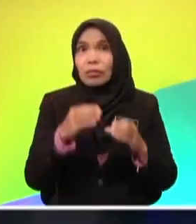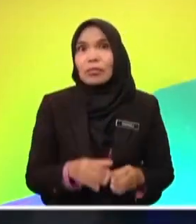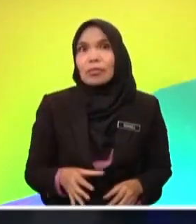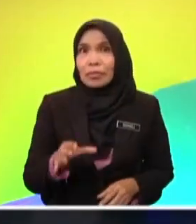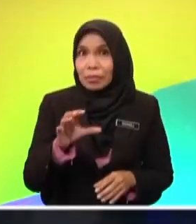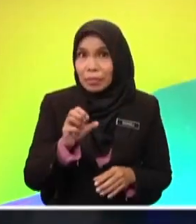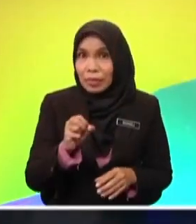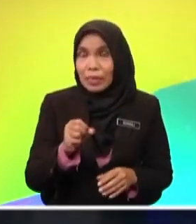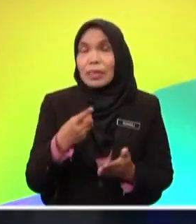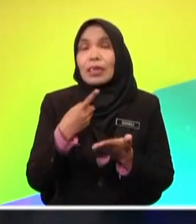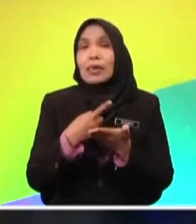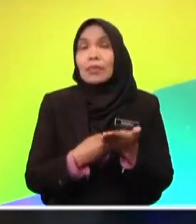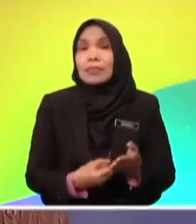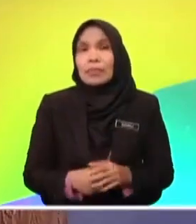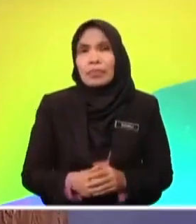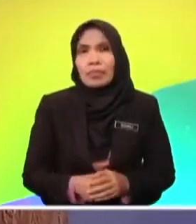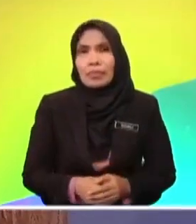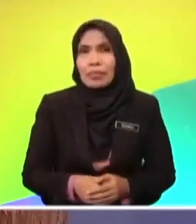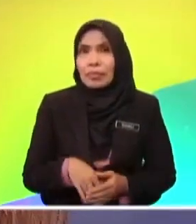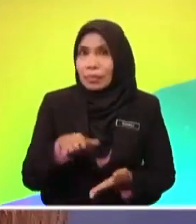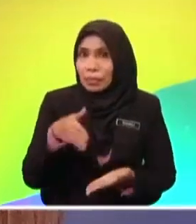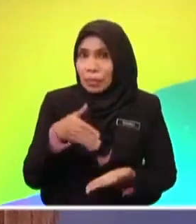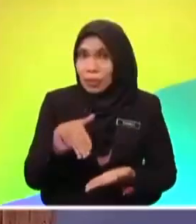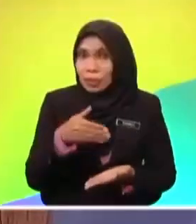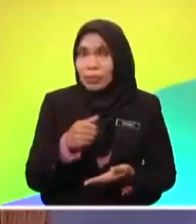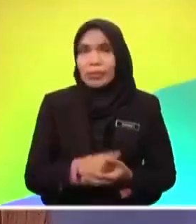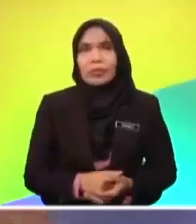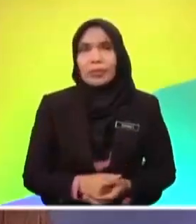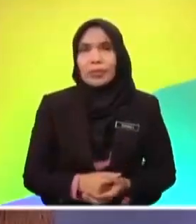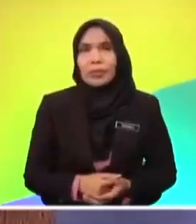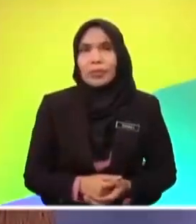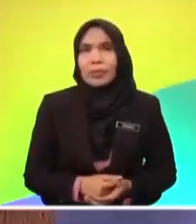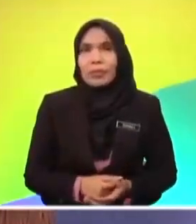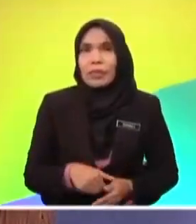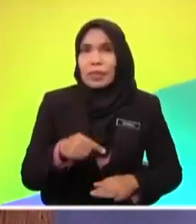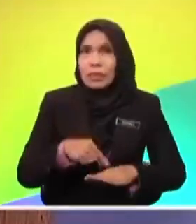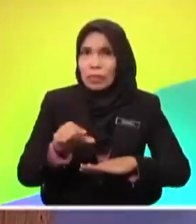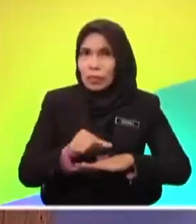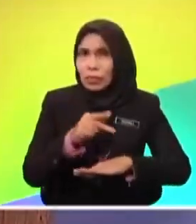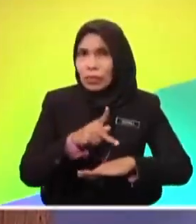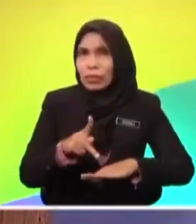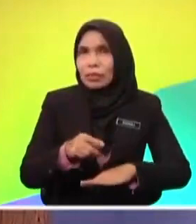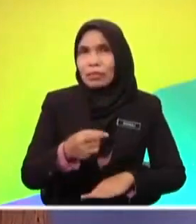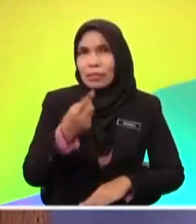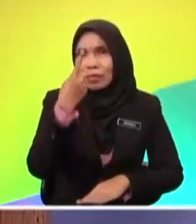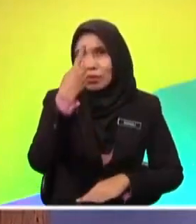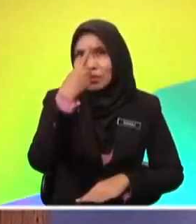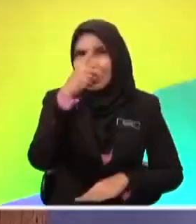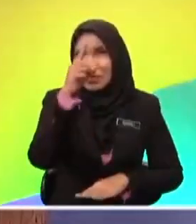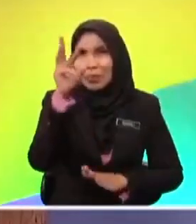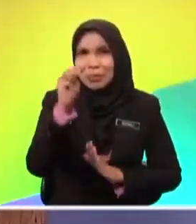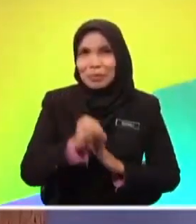adalah penyapu. Ha, tengok cikgu sapu kan? Ini digunakan untuk menyapu. Okey, pokok penyapu, pokok